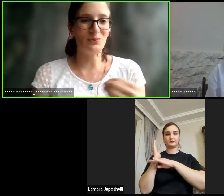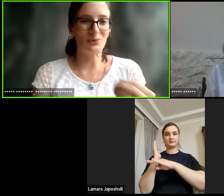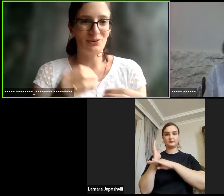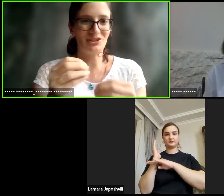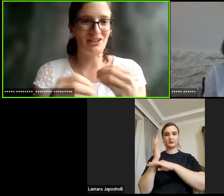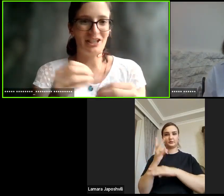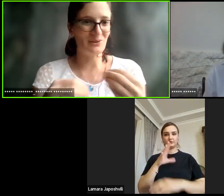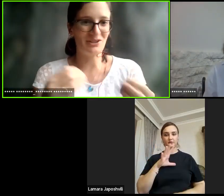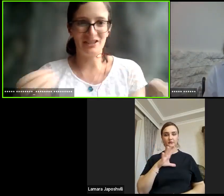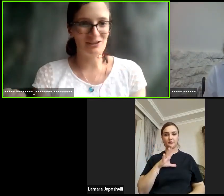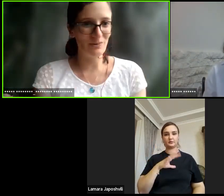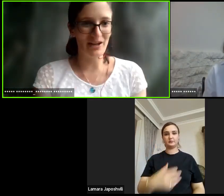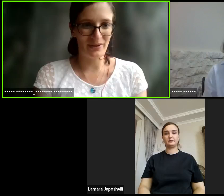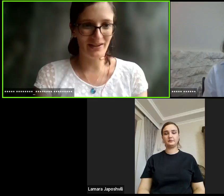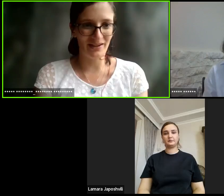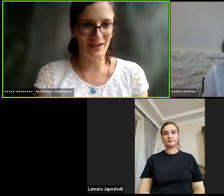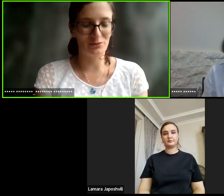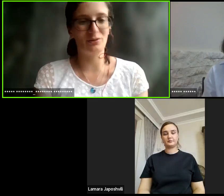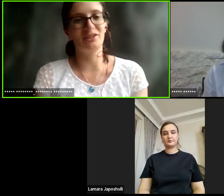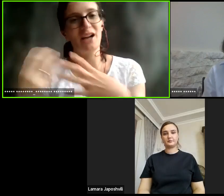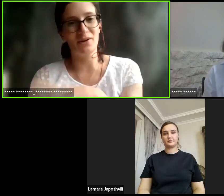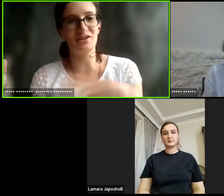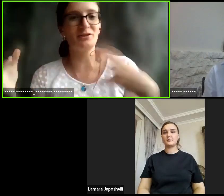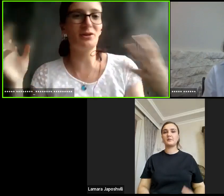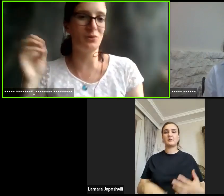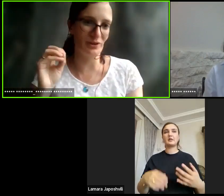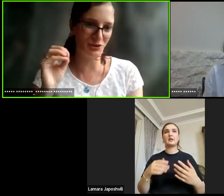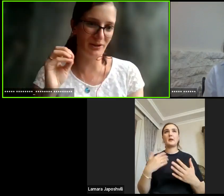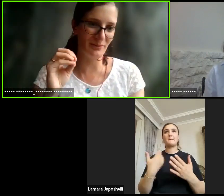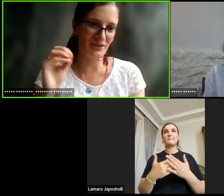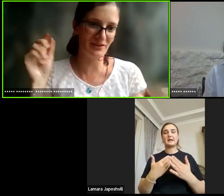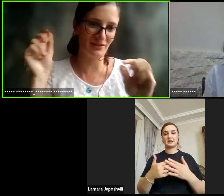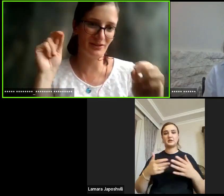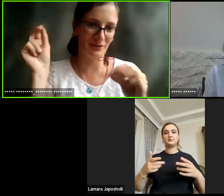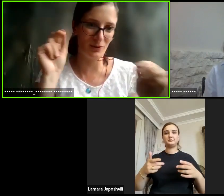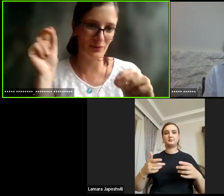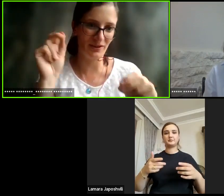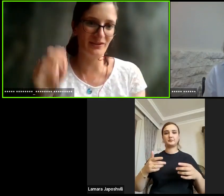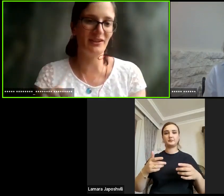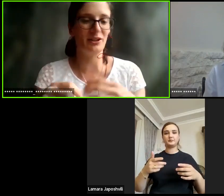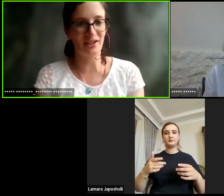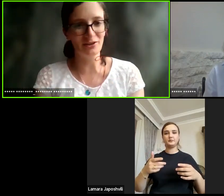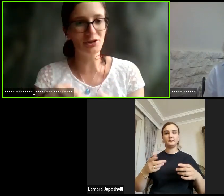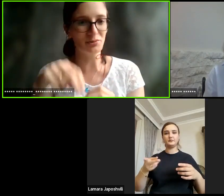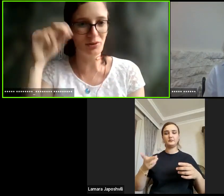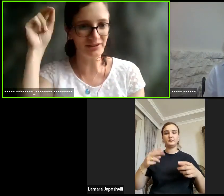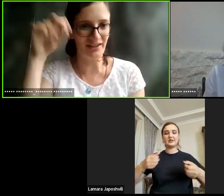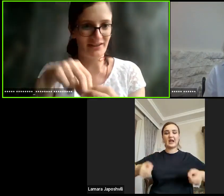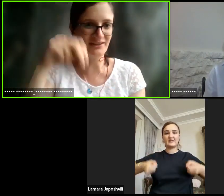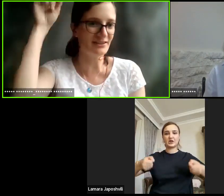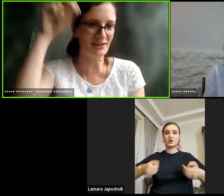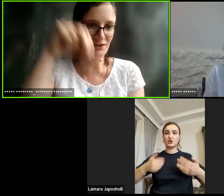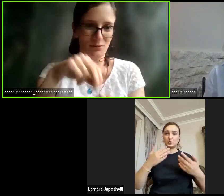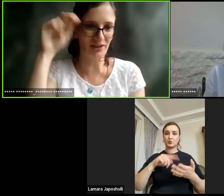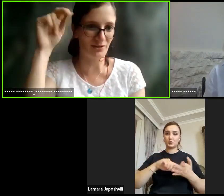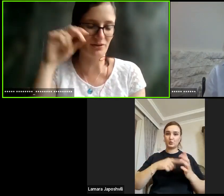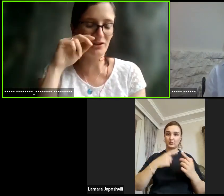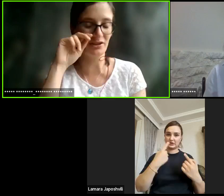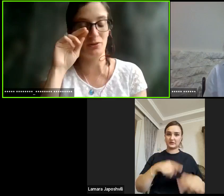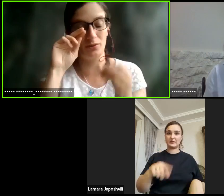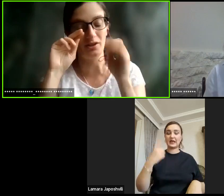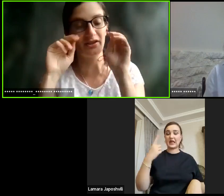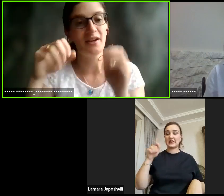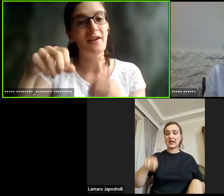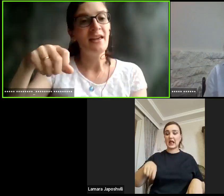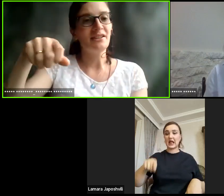თქვათ შეცვლის შესაძლებლობა არაფერი არ აქვს, თქვათ ყავარჯას თქვათ ორი ცვლილების კომპონენტი აქვს, ხელჯოხს მხოლოდ ერთი სიგრძეს ცვლით